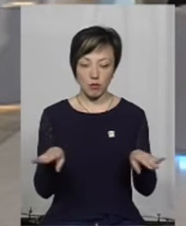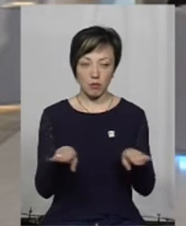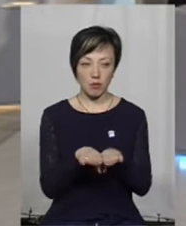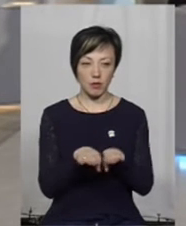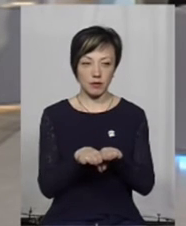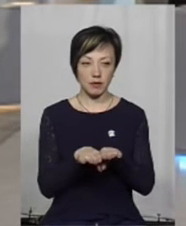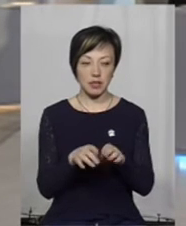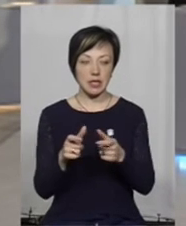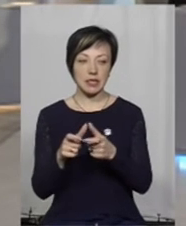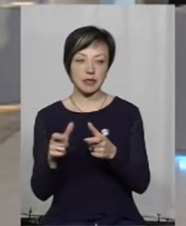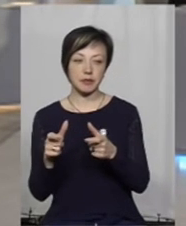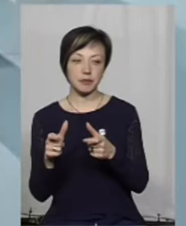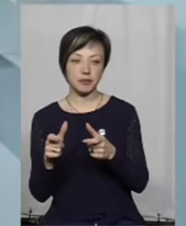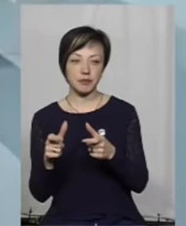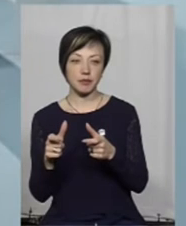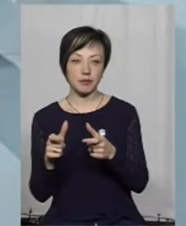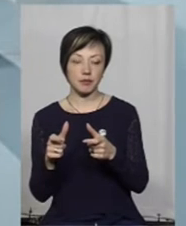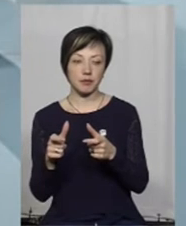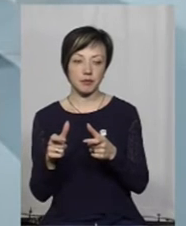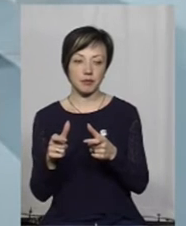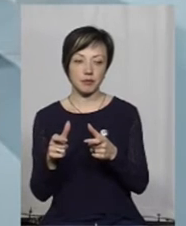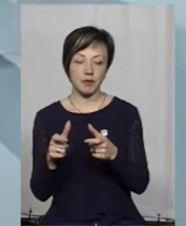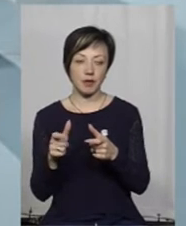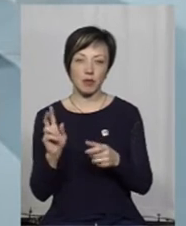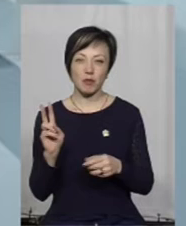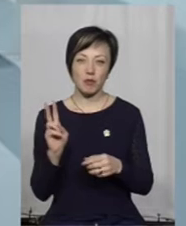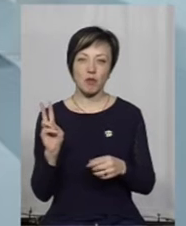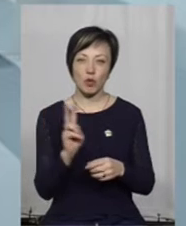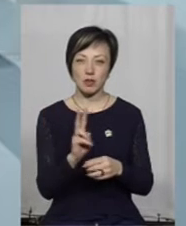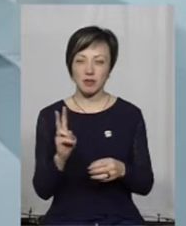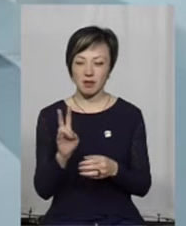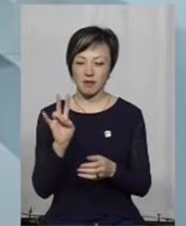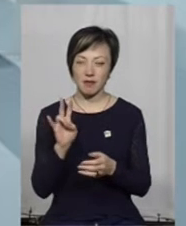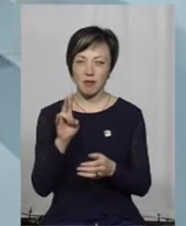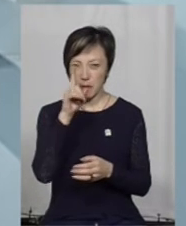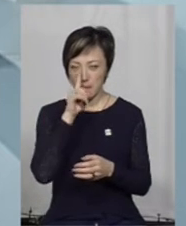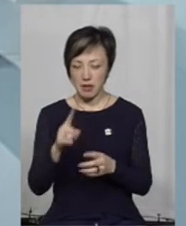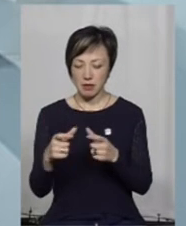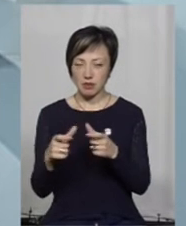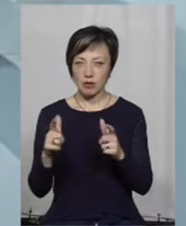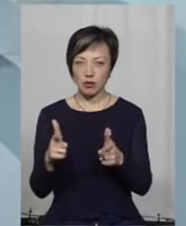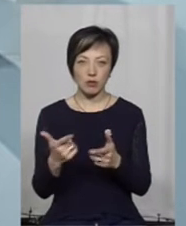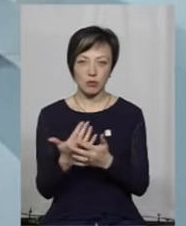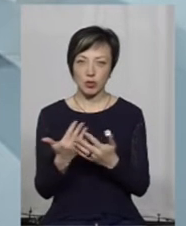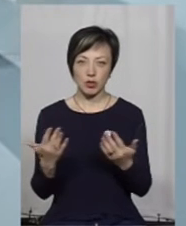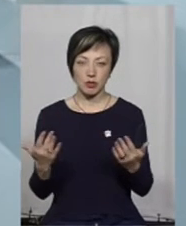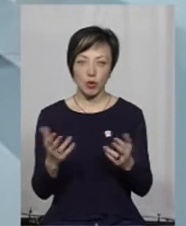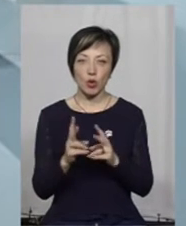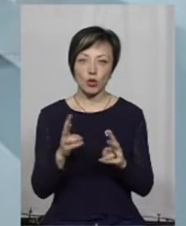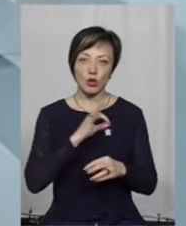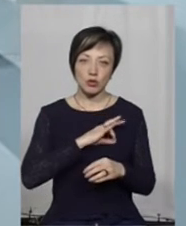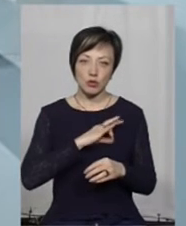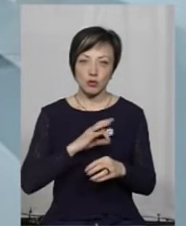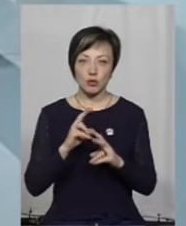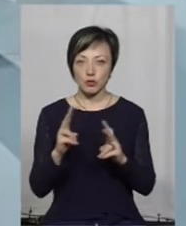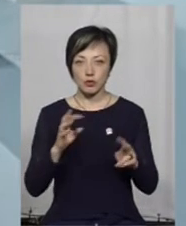проїзного квитка в плані. Проїзний квиток, він також, розумієте, кожен місяць по-різному. Хто